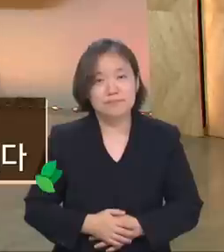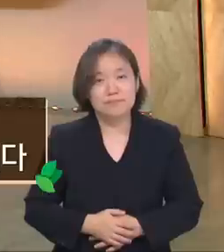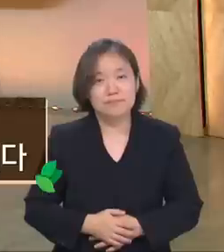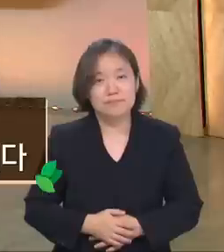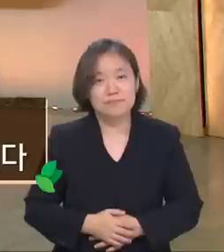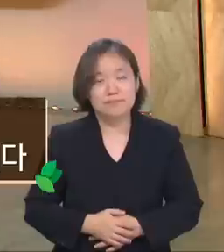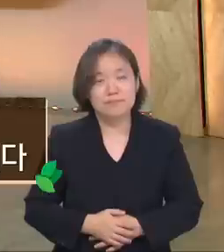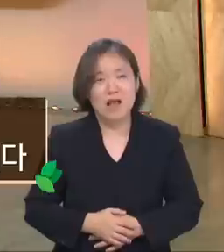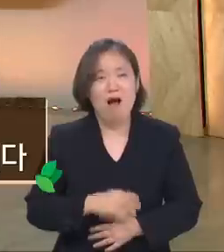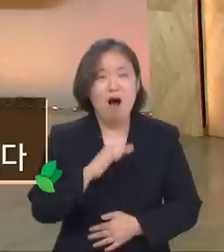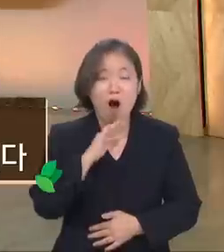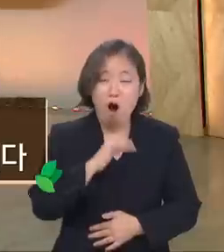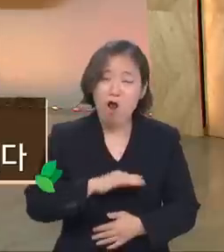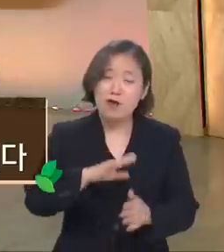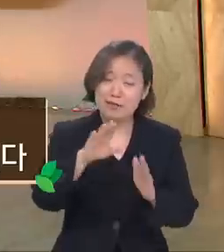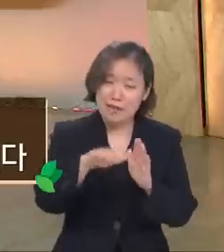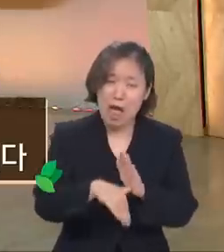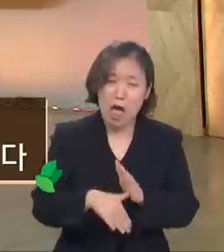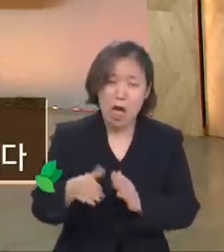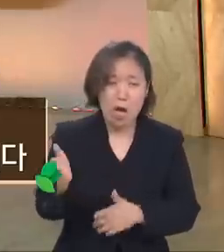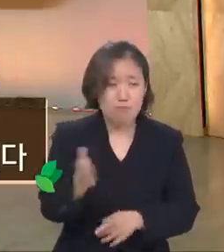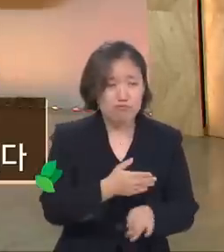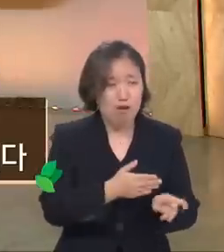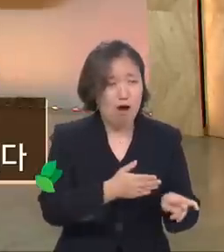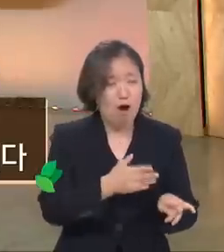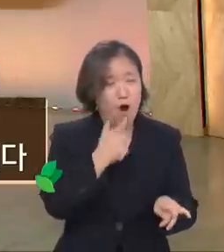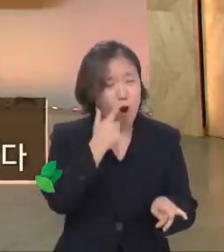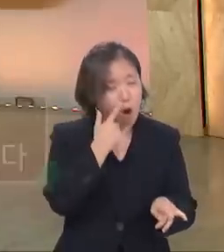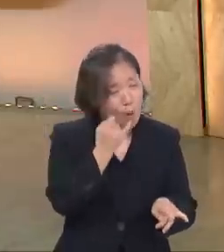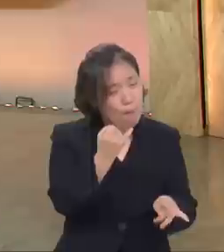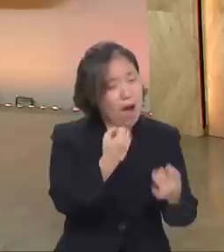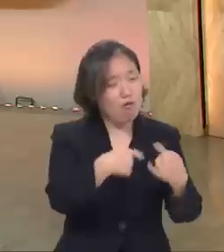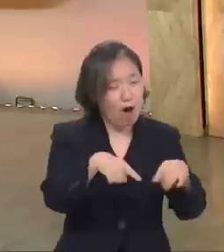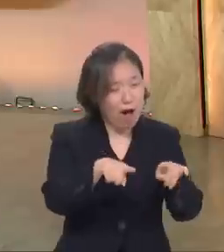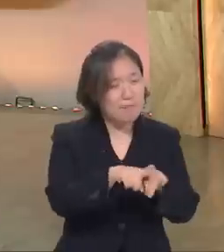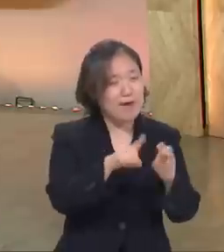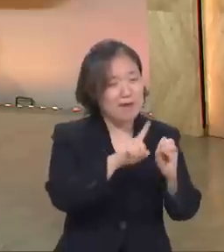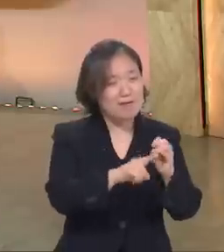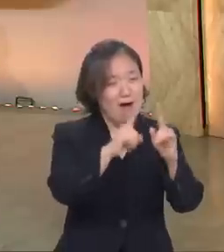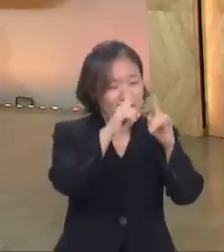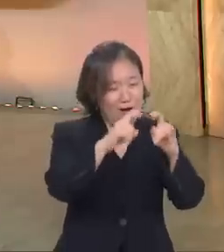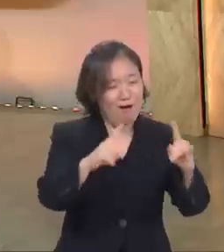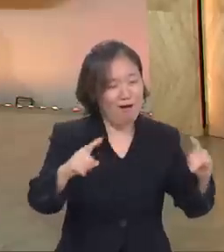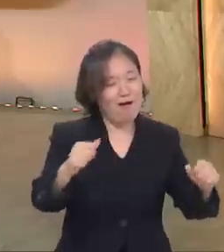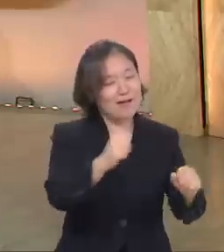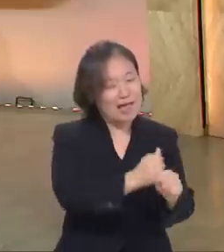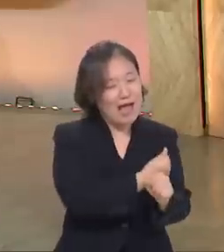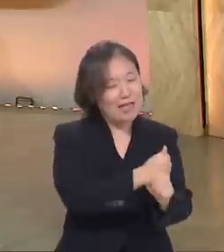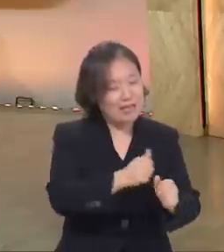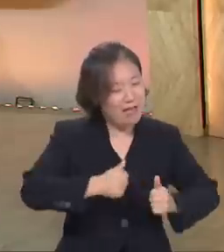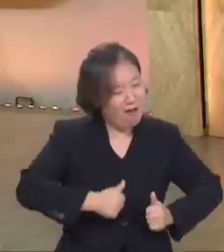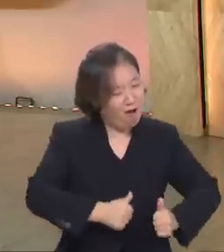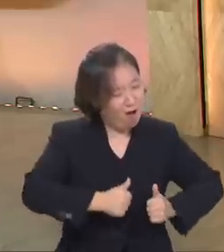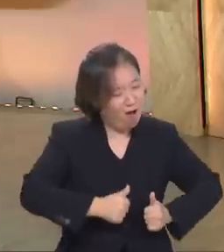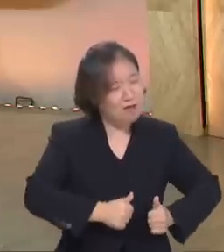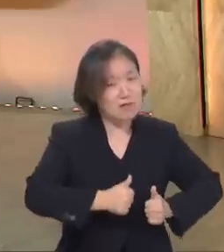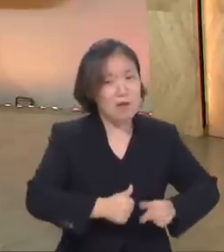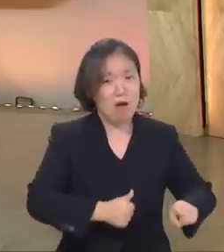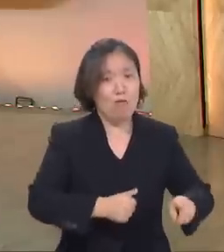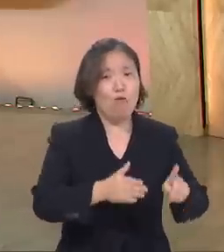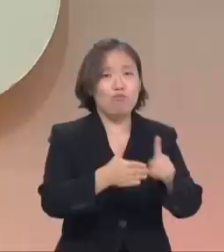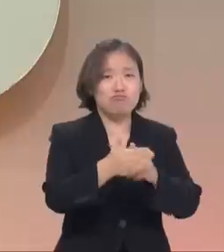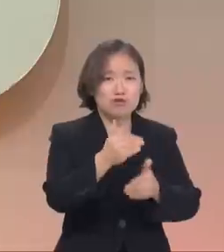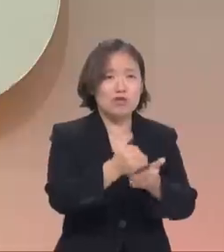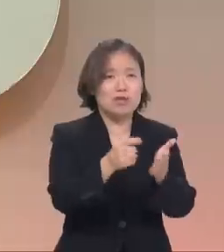그렇게 어렸을 때부터 엄마 따라서 철에 열심히 다니고 그렇게 젊었을 때부터 신앙생활도 많이